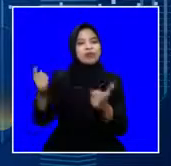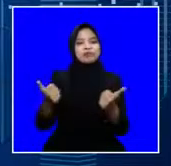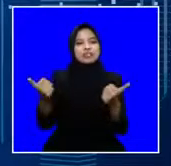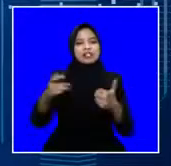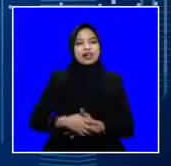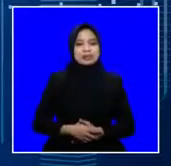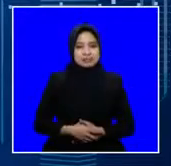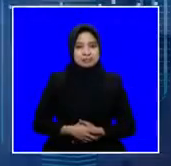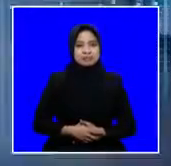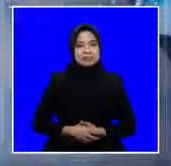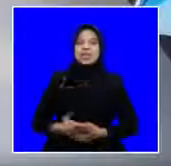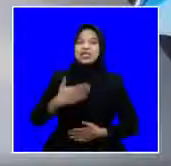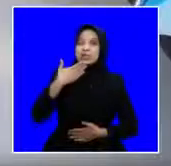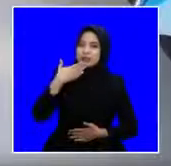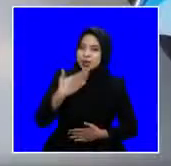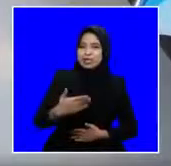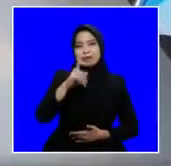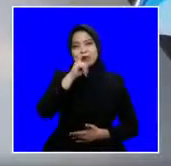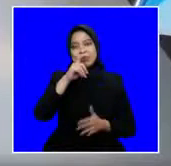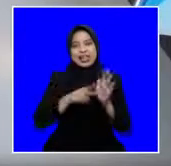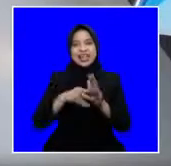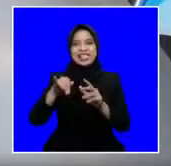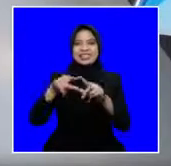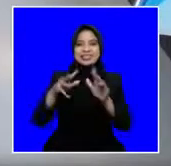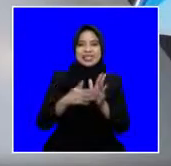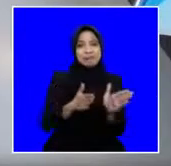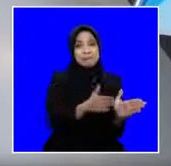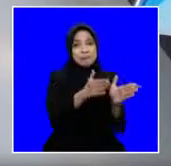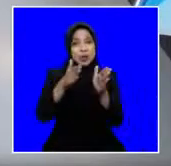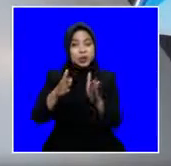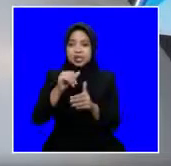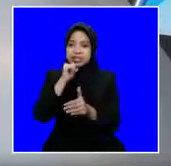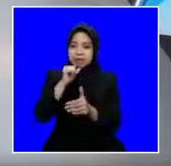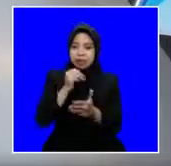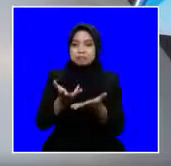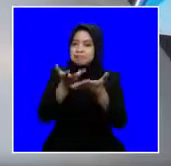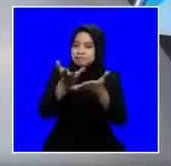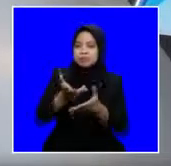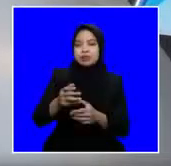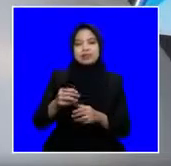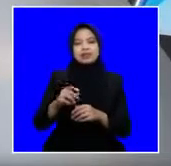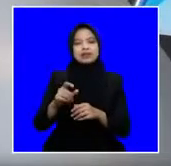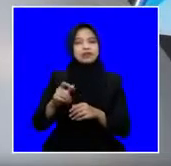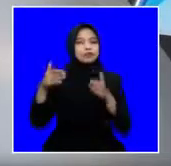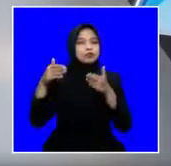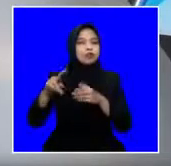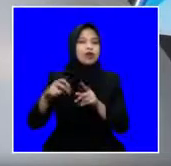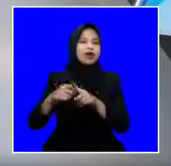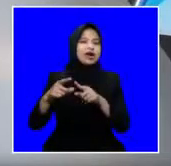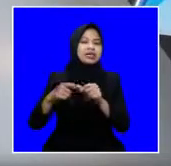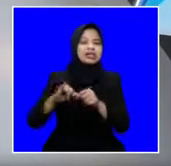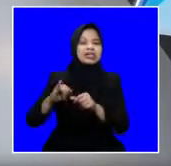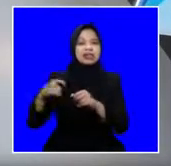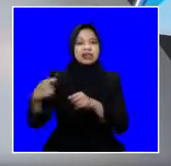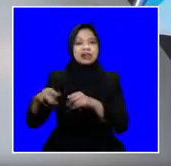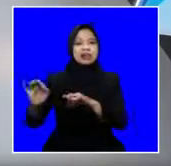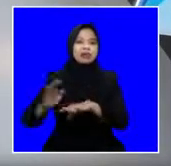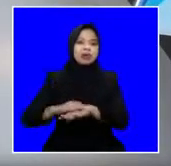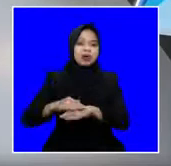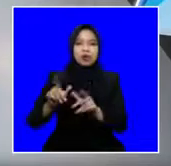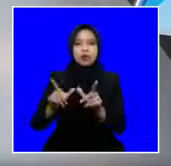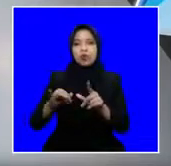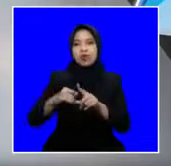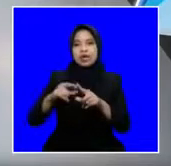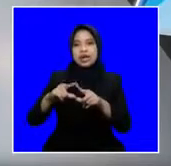kasih. Baik, terima kasih Pak Nizam. Dan berikutnya silakan dijawab Dirjen Pendidikan Vokasi Kementerian Pendidikan dan Kebudayaan, Bapak